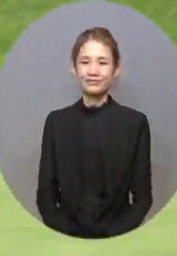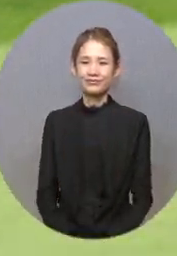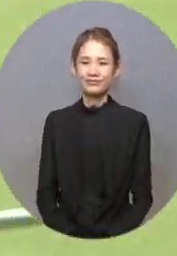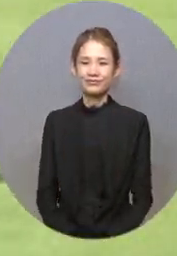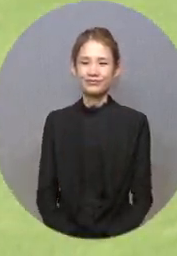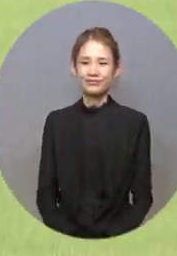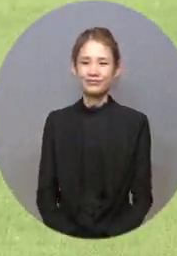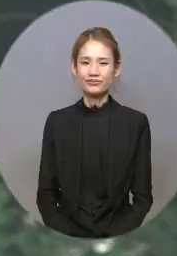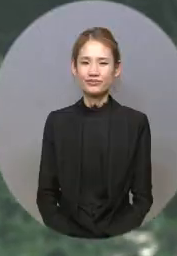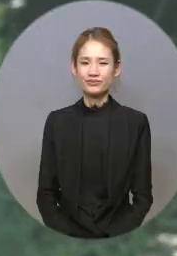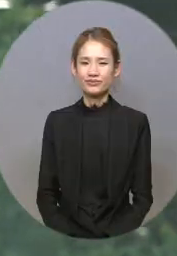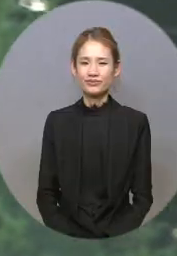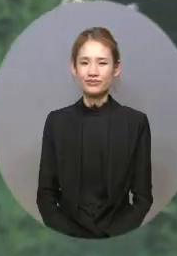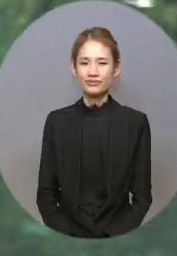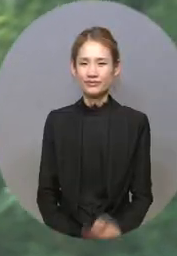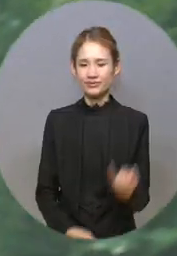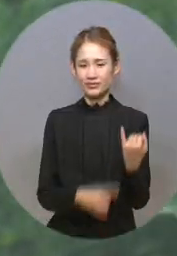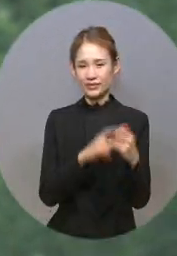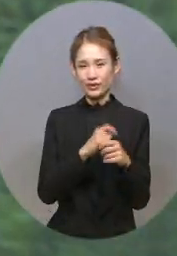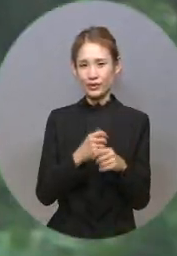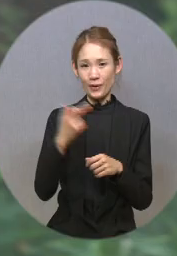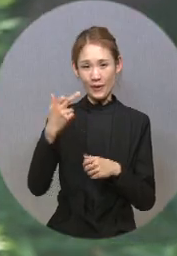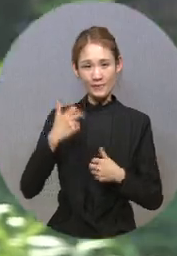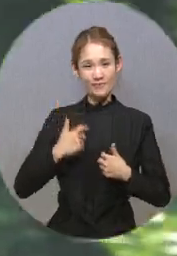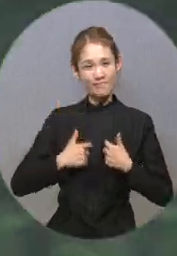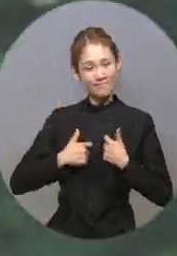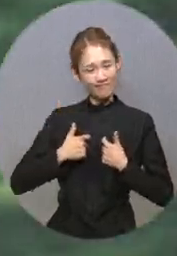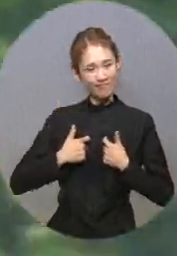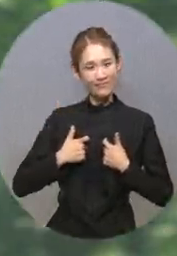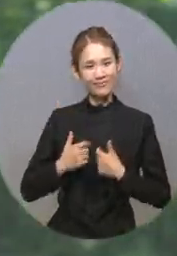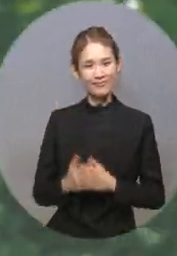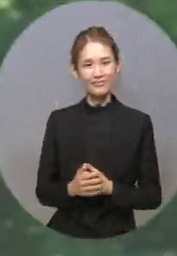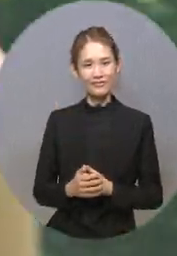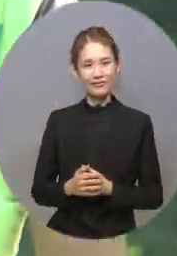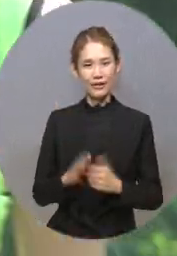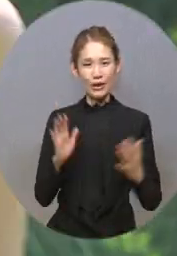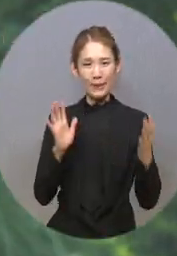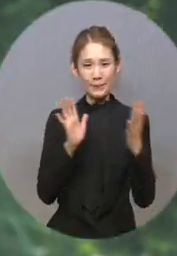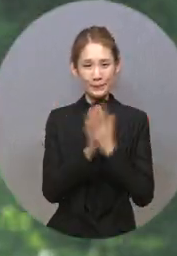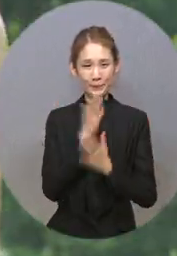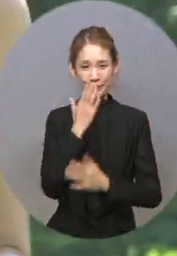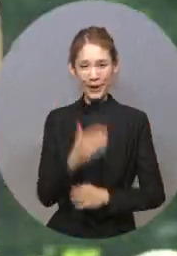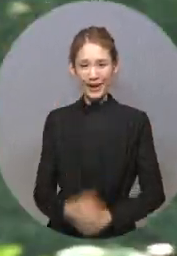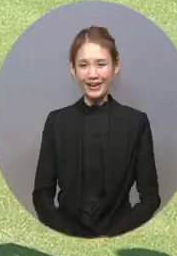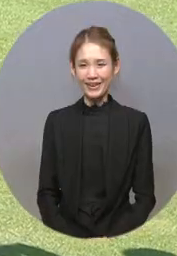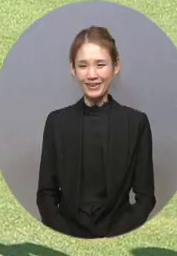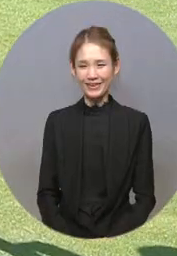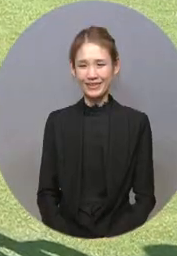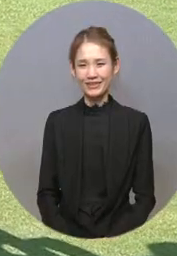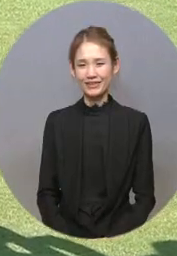아, 연아 잘 쳐. 오빠, 어? 키프즈? 나이스 파! 나이스 파! 어, 나이스 파!